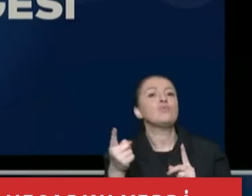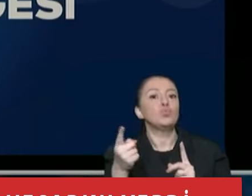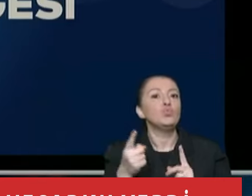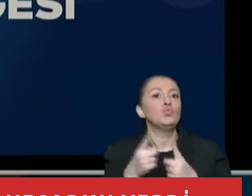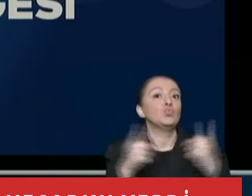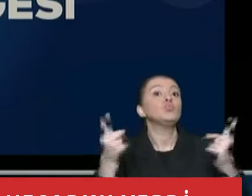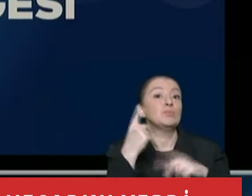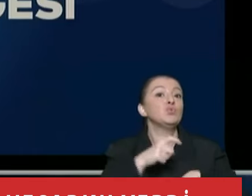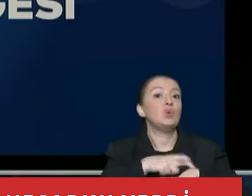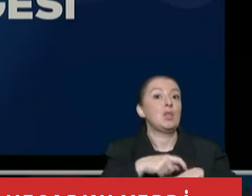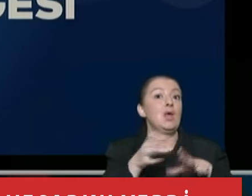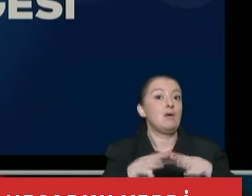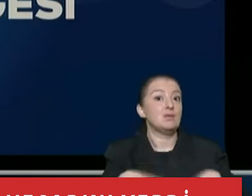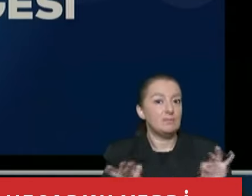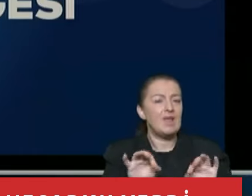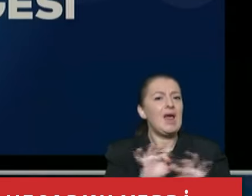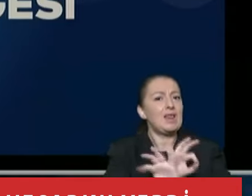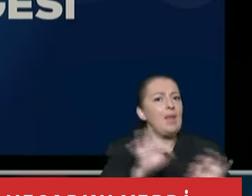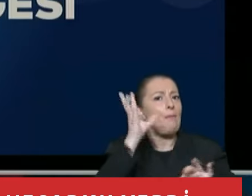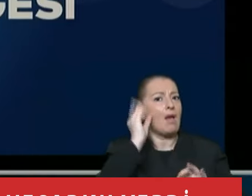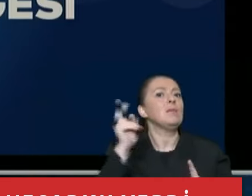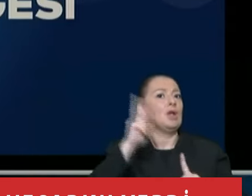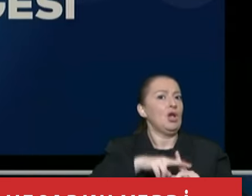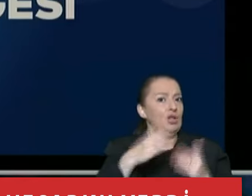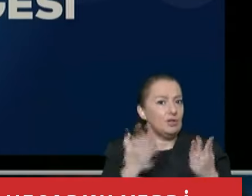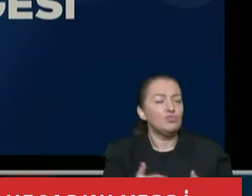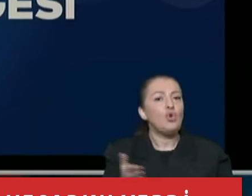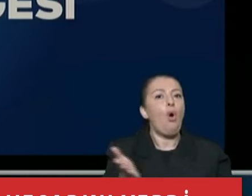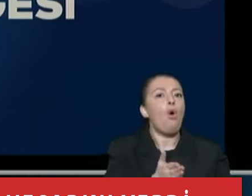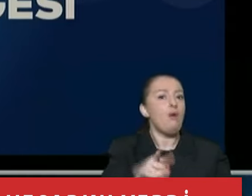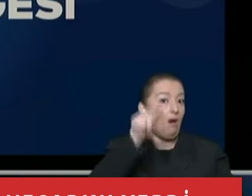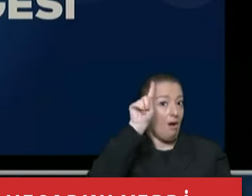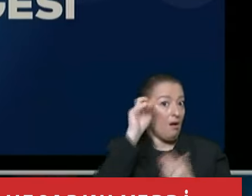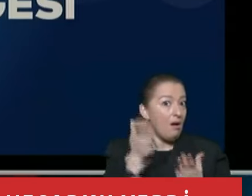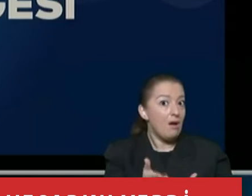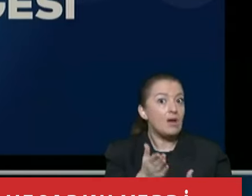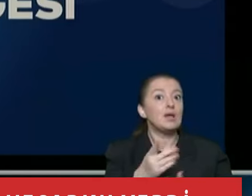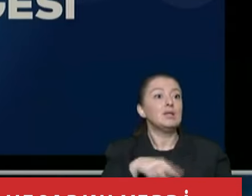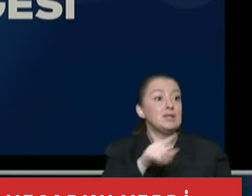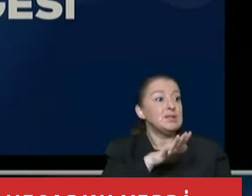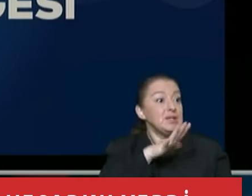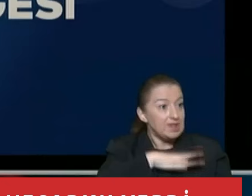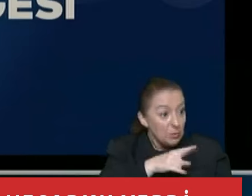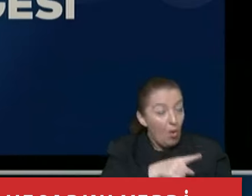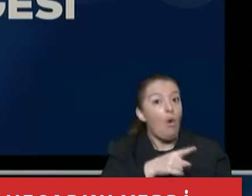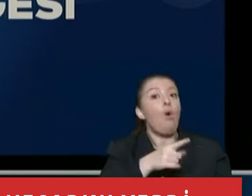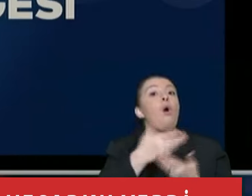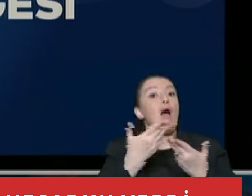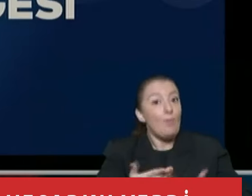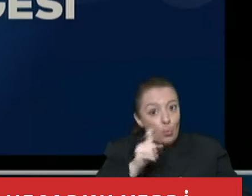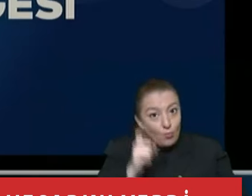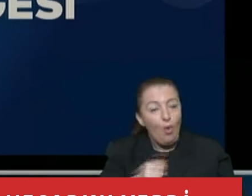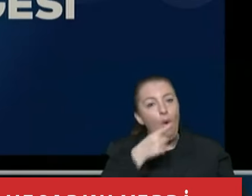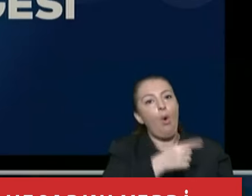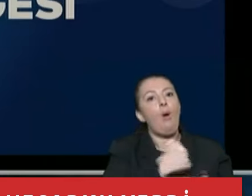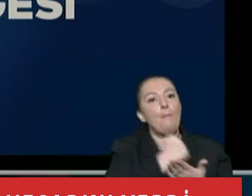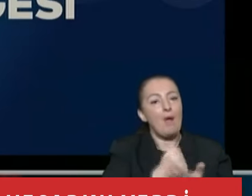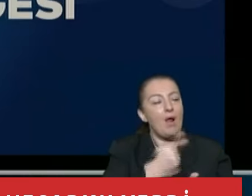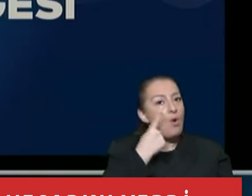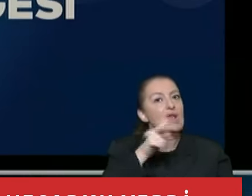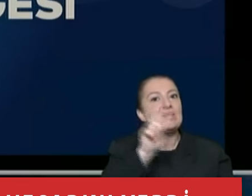hazırlanmıştır tam anlamıyla katılımcı ortak akıl ve rızaya dayanan bu belgede 20.000 den